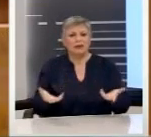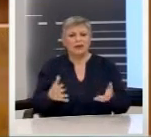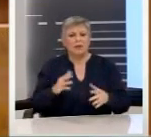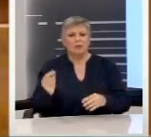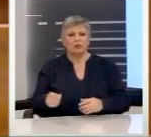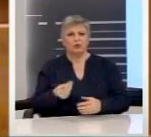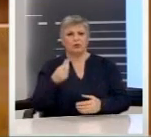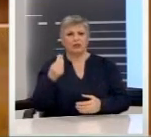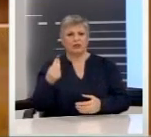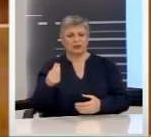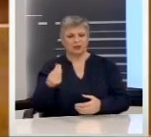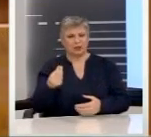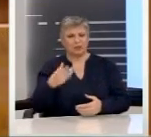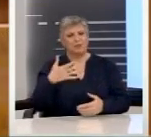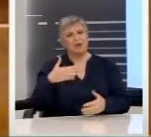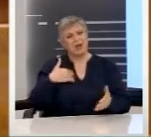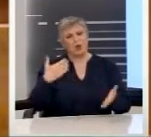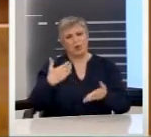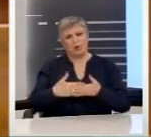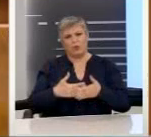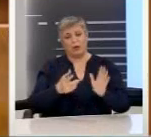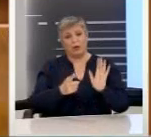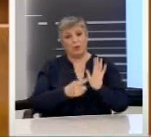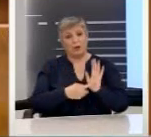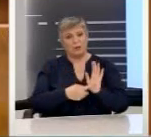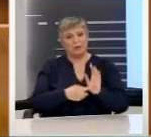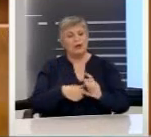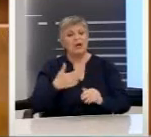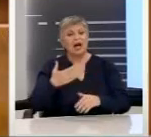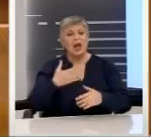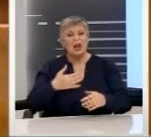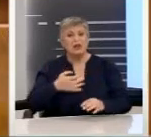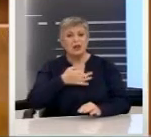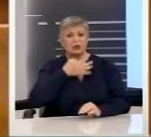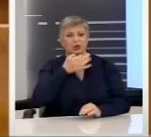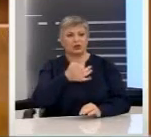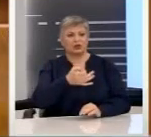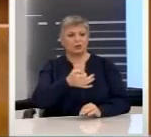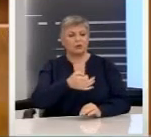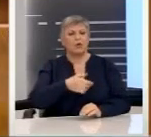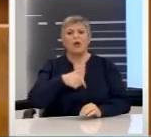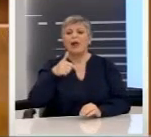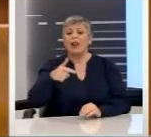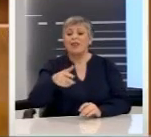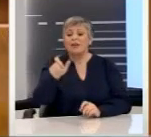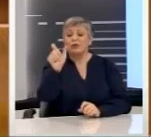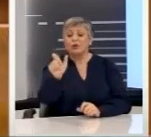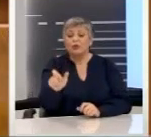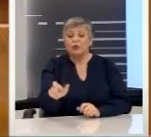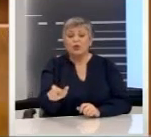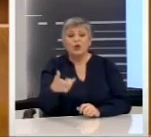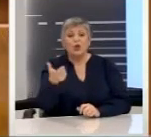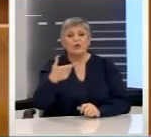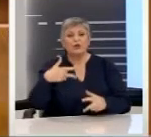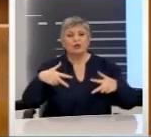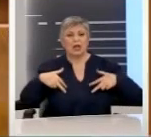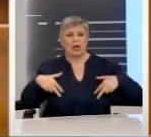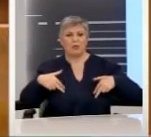και από απουσίες και να τελειώσω, κύριε Πρόεδρε. Τι το μεμπτό καταλογίζεται σε ένα πολιτικό πρόσωπο που